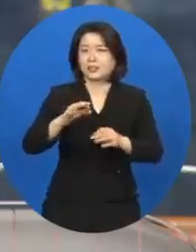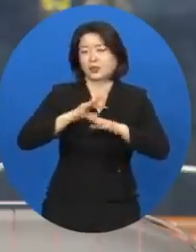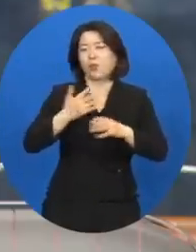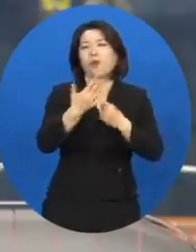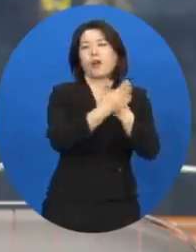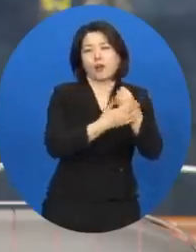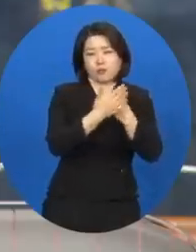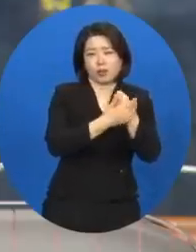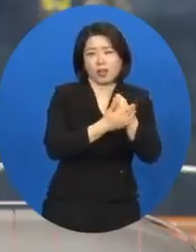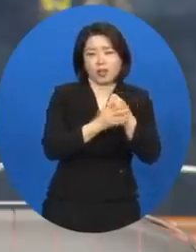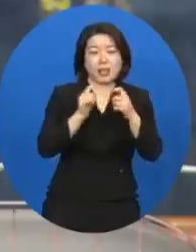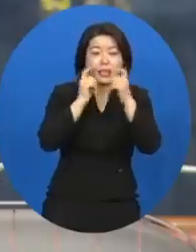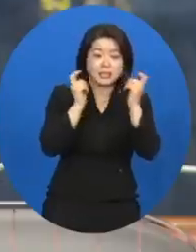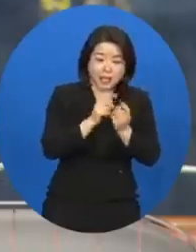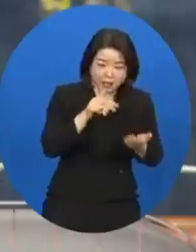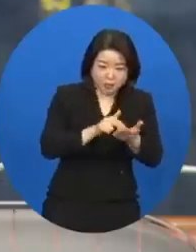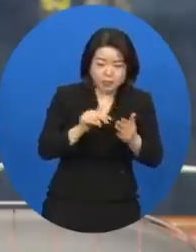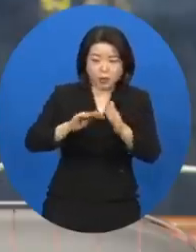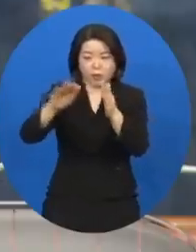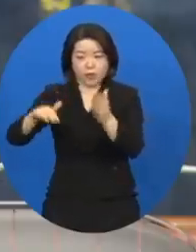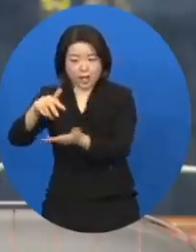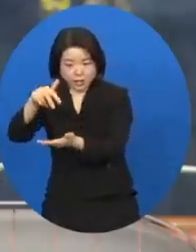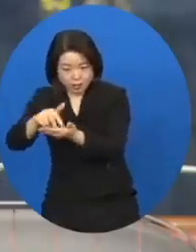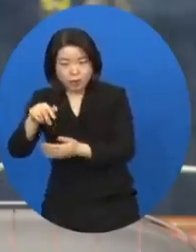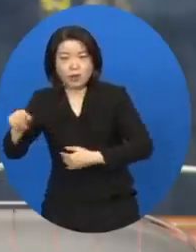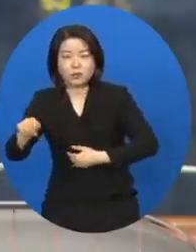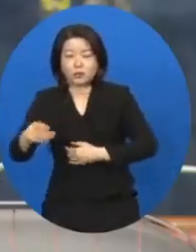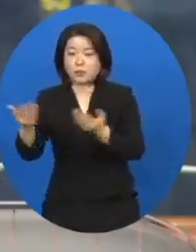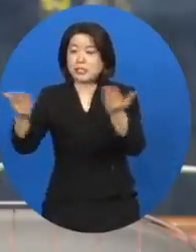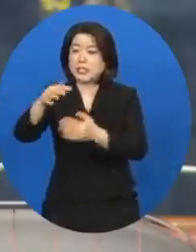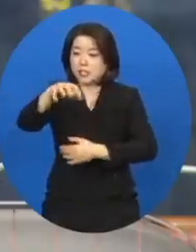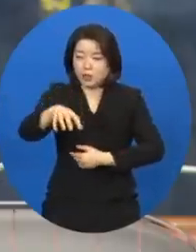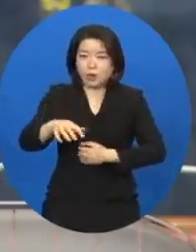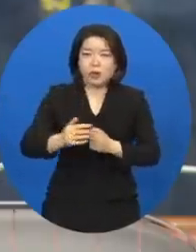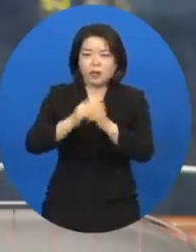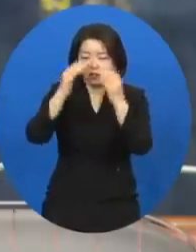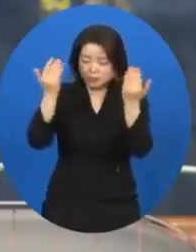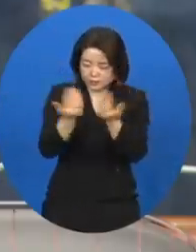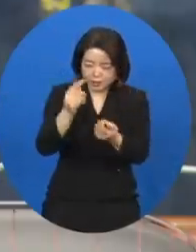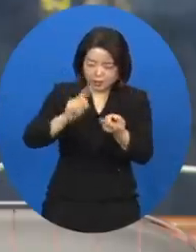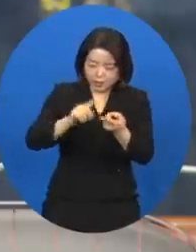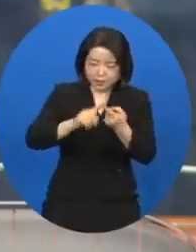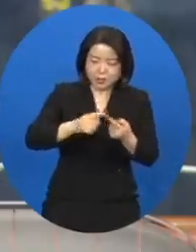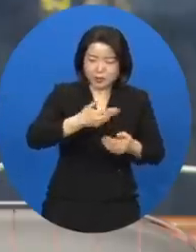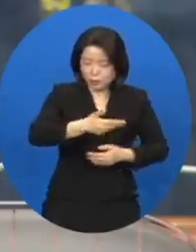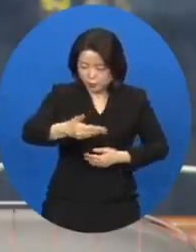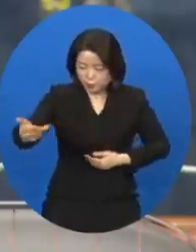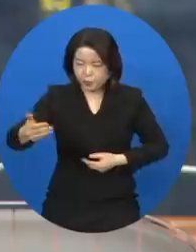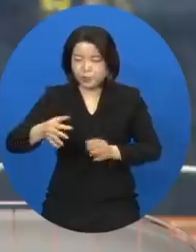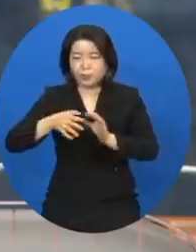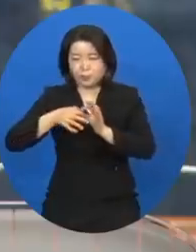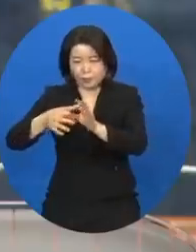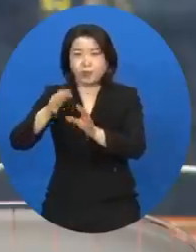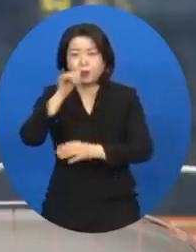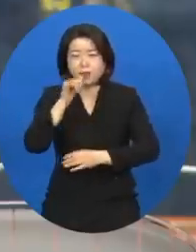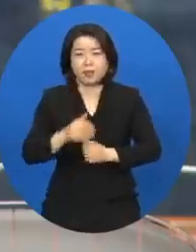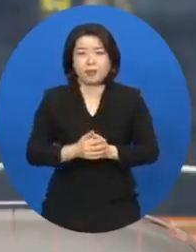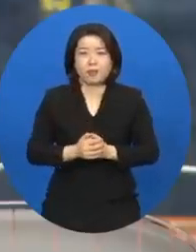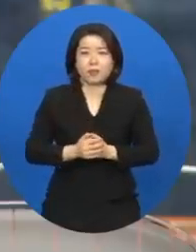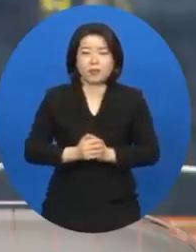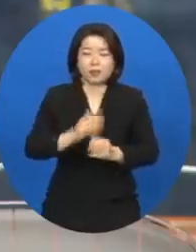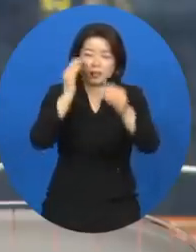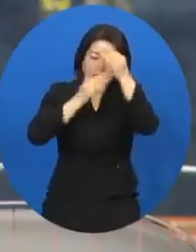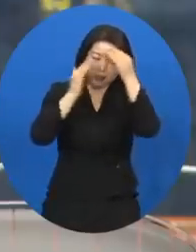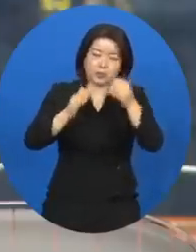은혜가 개인적으로 가정의 일터에 그대로 흘러갑니다. 성도들이 말할 수 없는 복을 받는